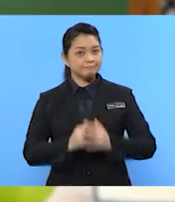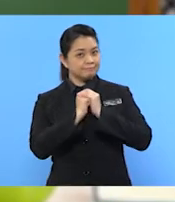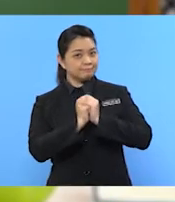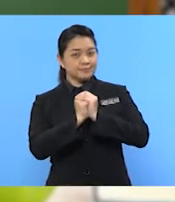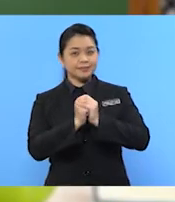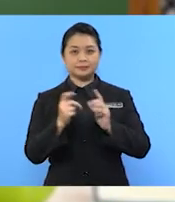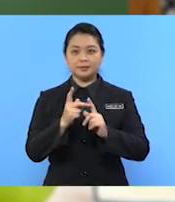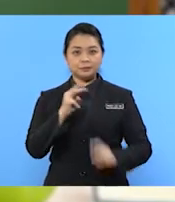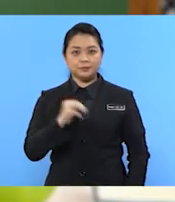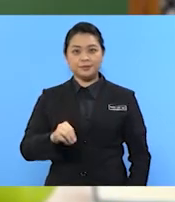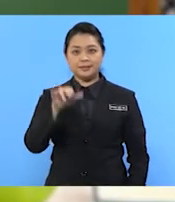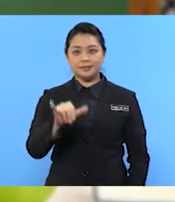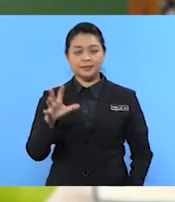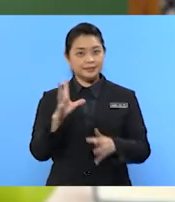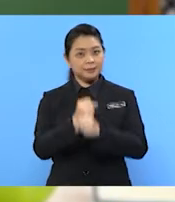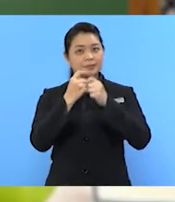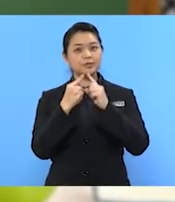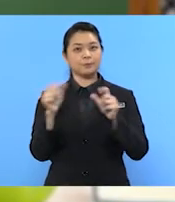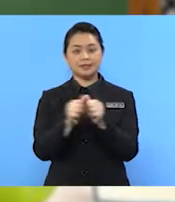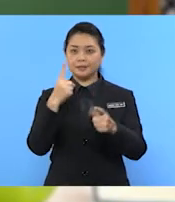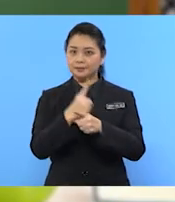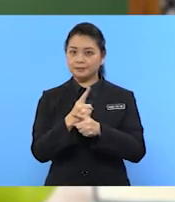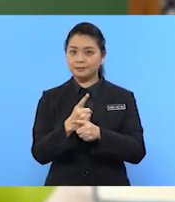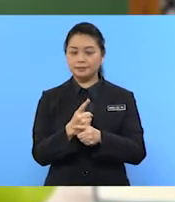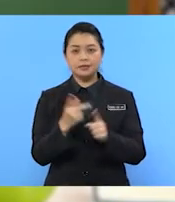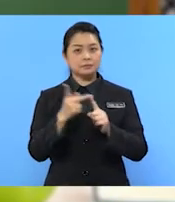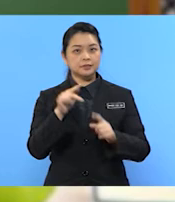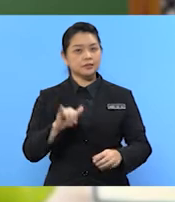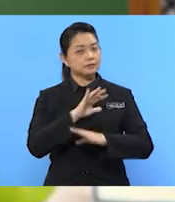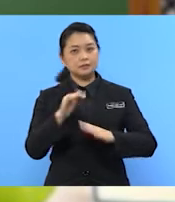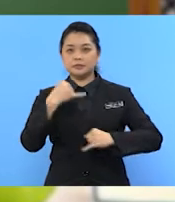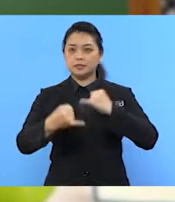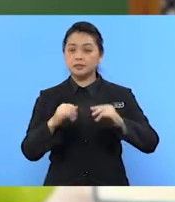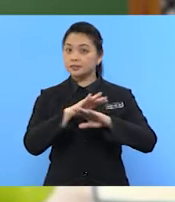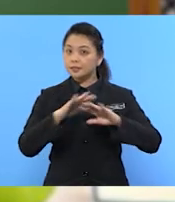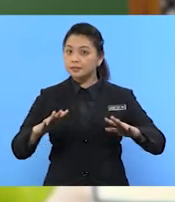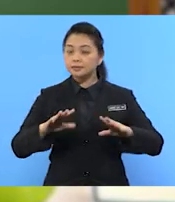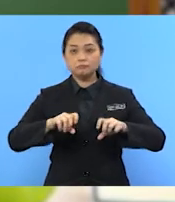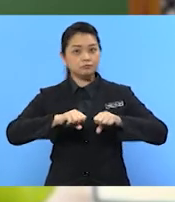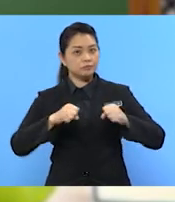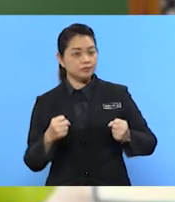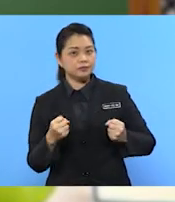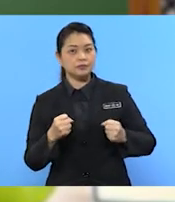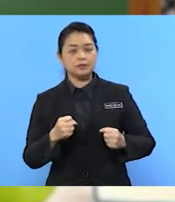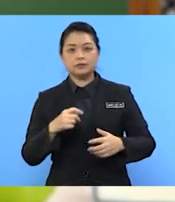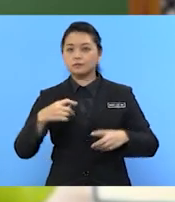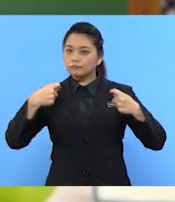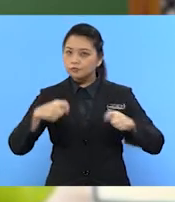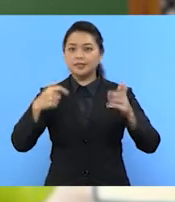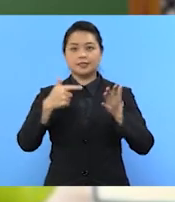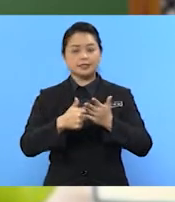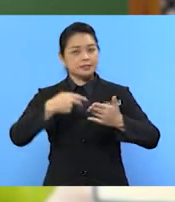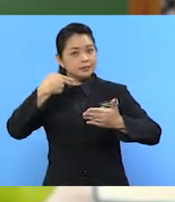Tahniah kepada murid-murid yang mendapat jawapan dengan betul. Kepada yang tidak berjaya, jangan putus asa. Cuba